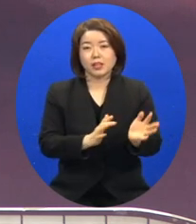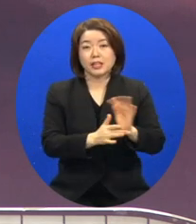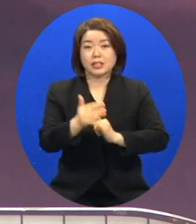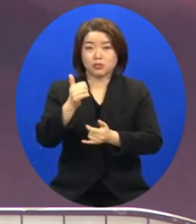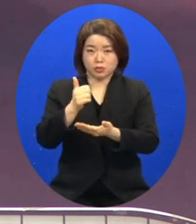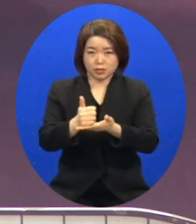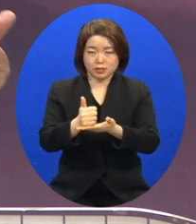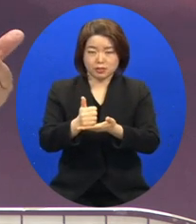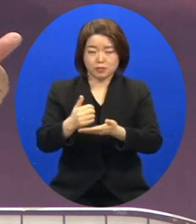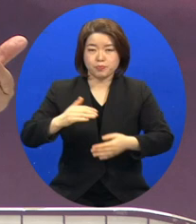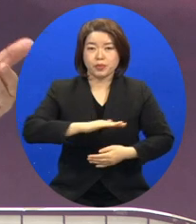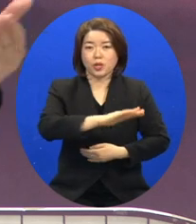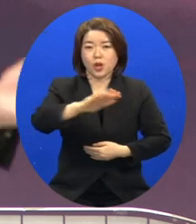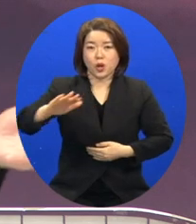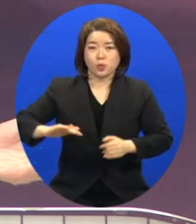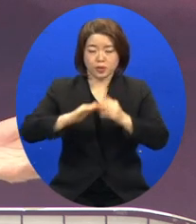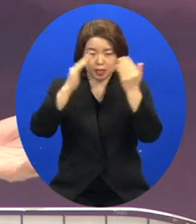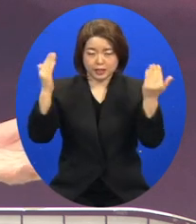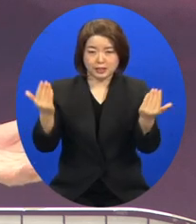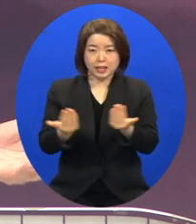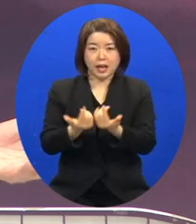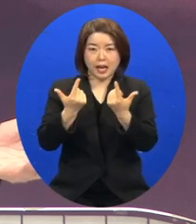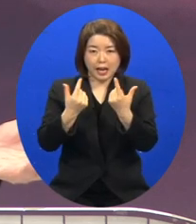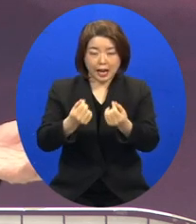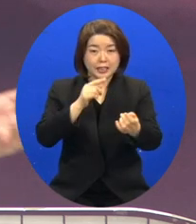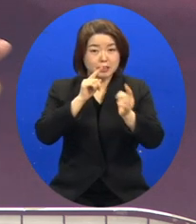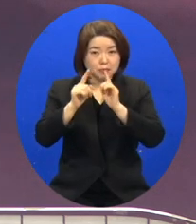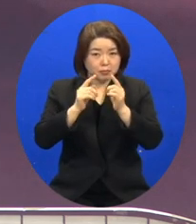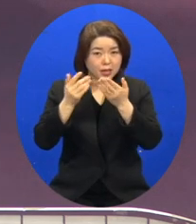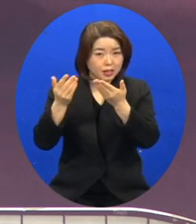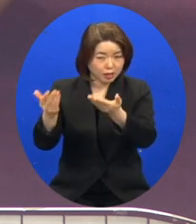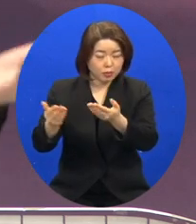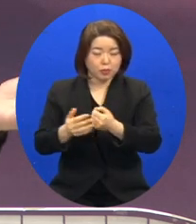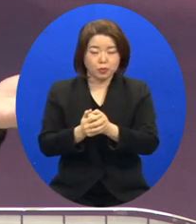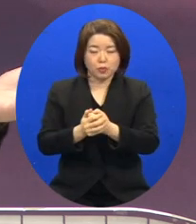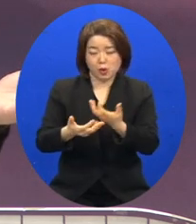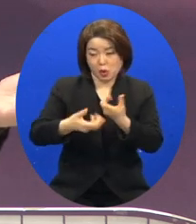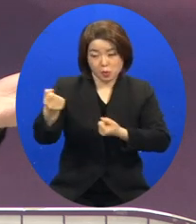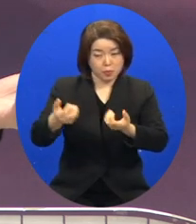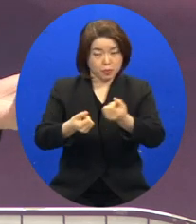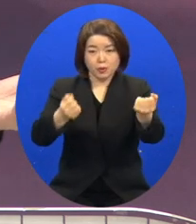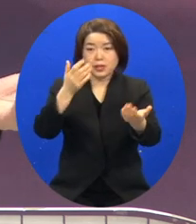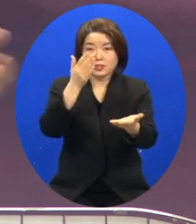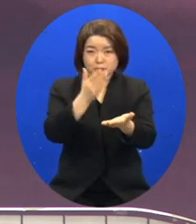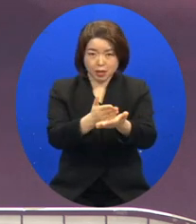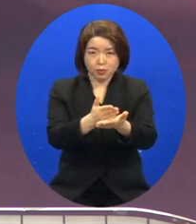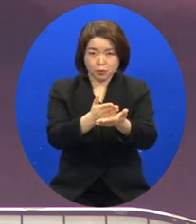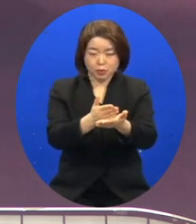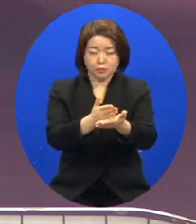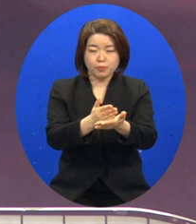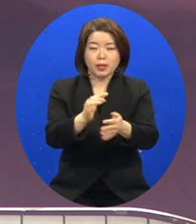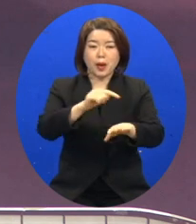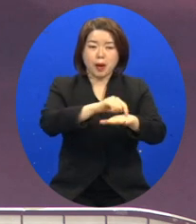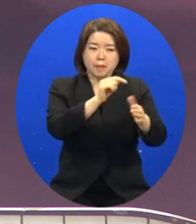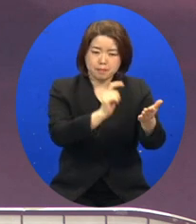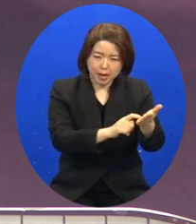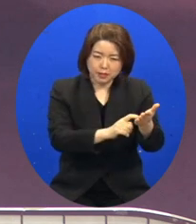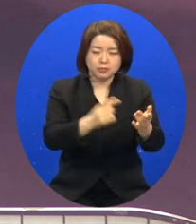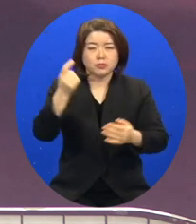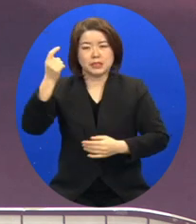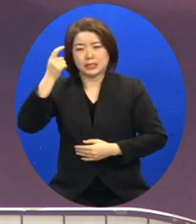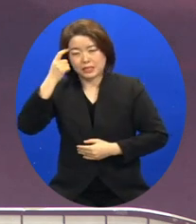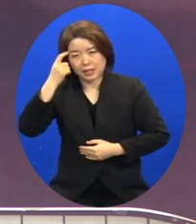우리가 다 같은 말을 하고 그리고 분열하지 말고 마음과 생각조차도